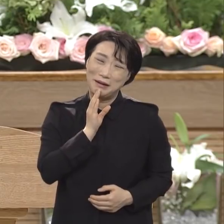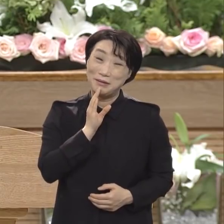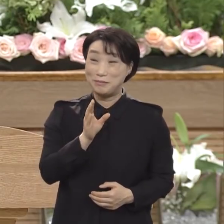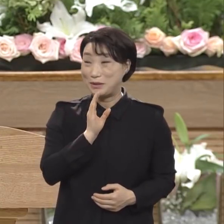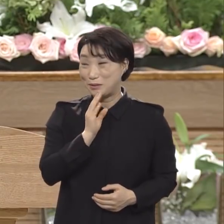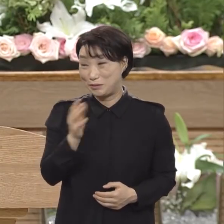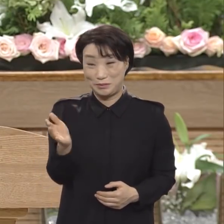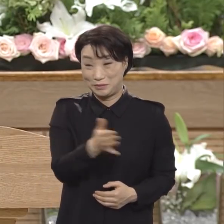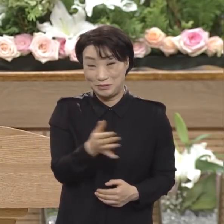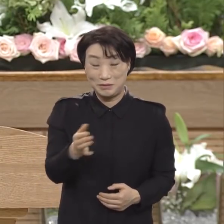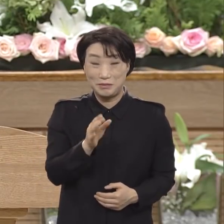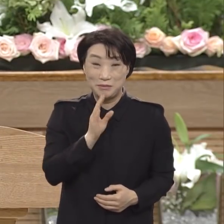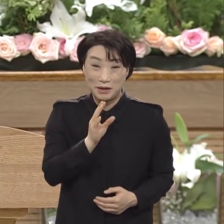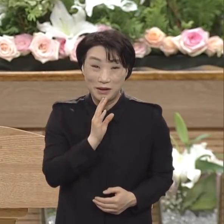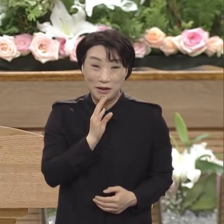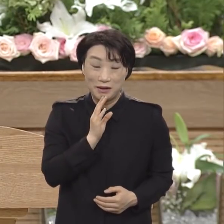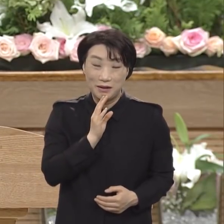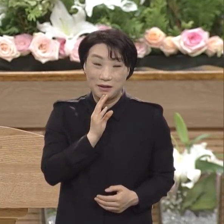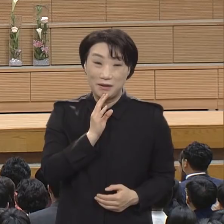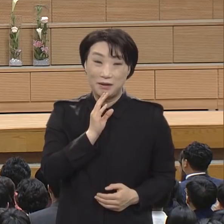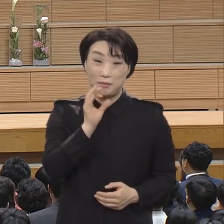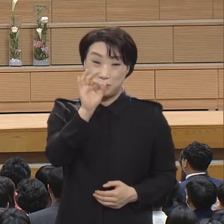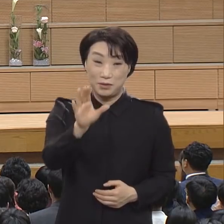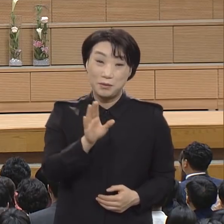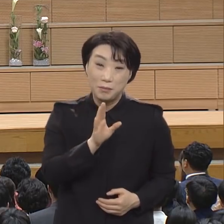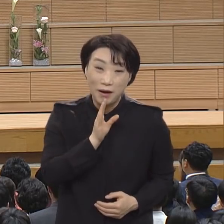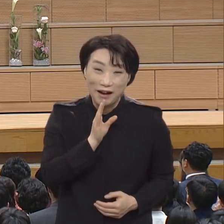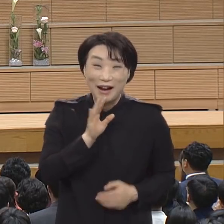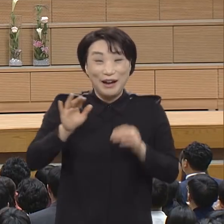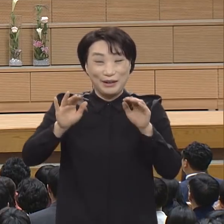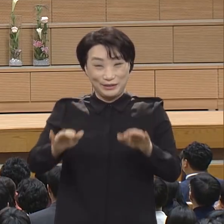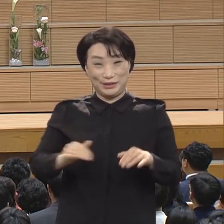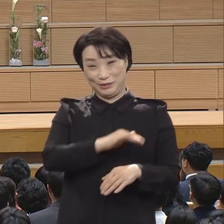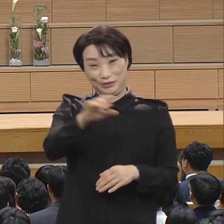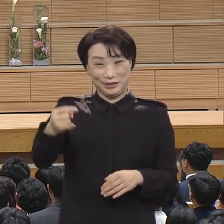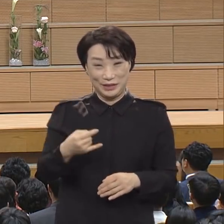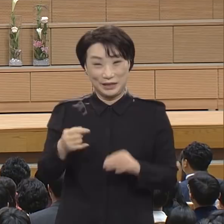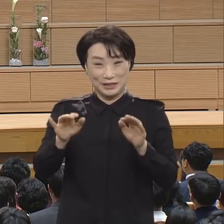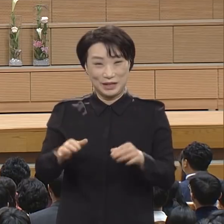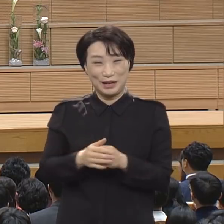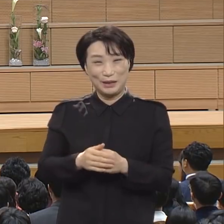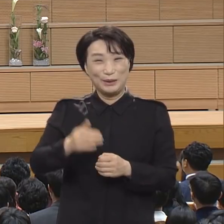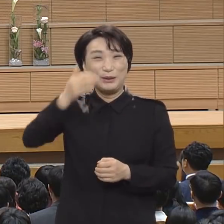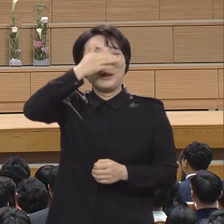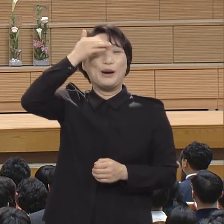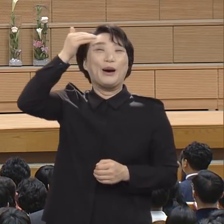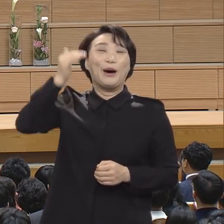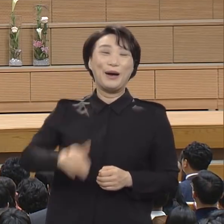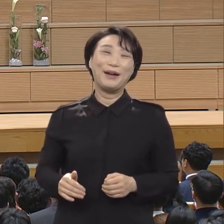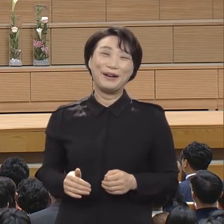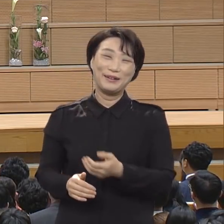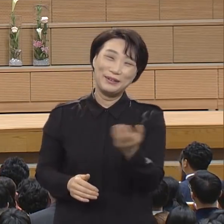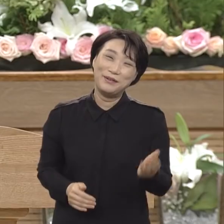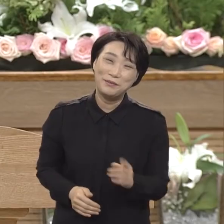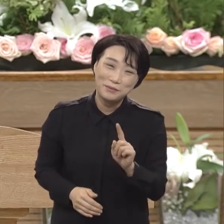없어요. 없습니다. 그런데 우리에게는 참으로